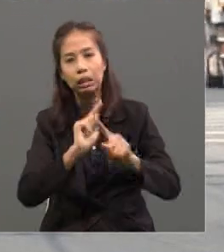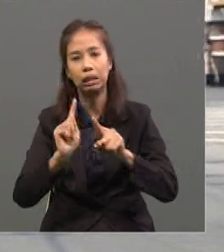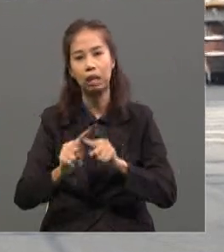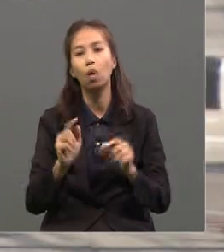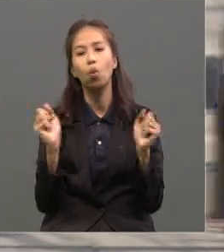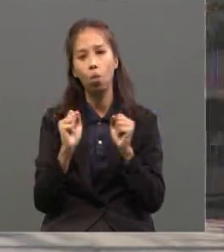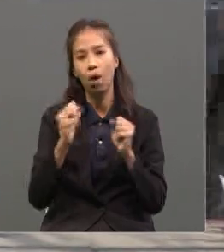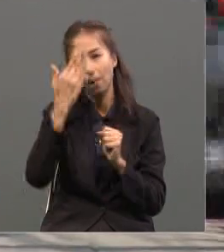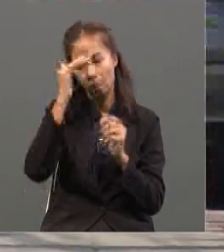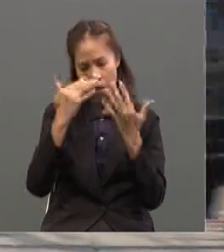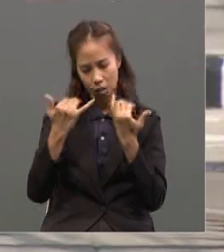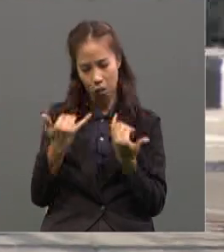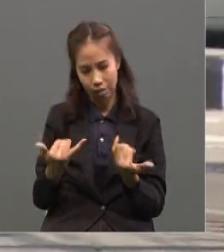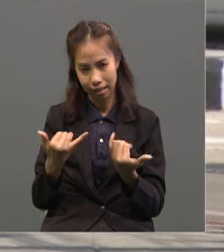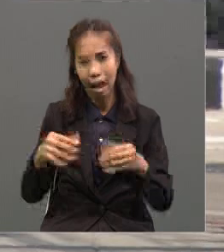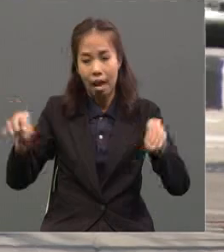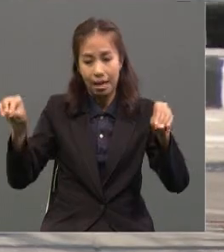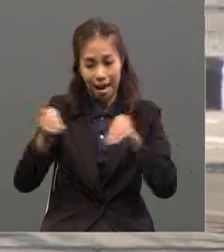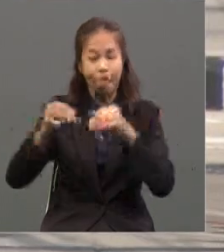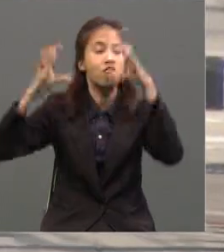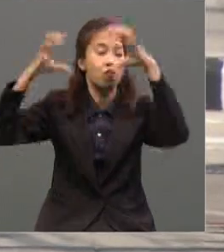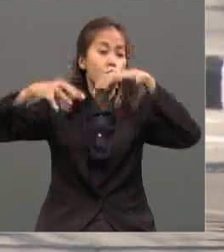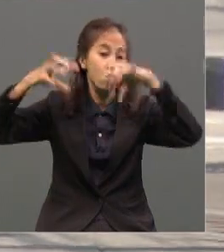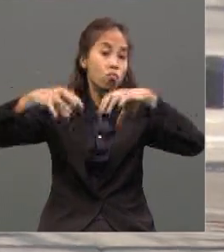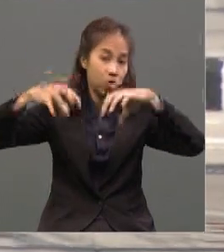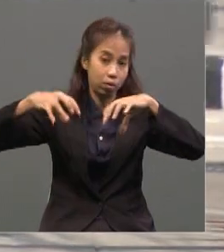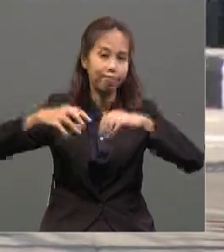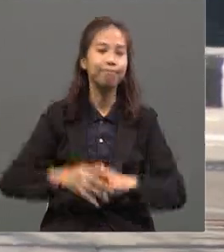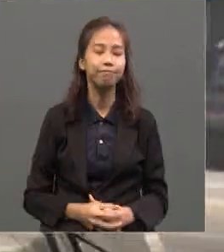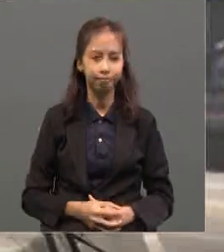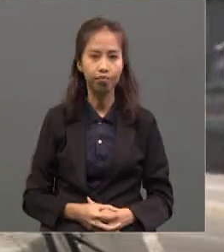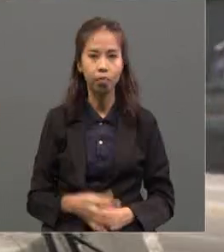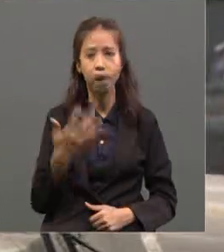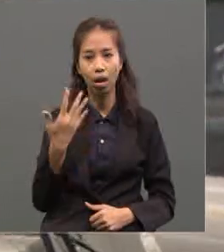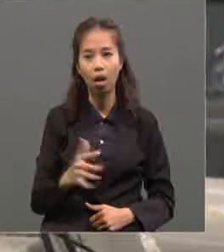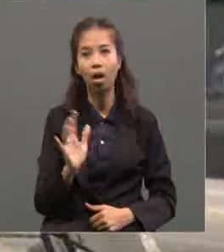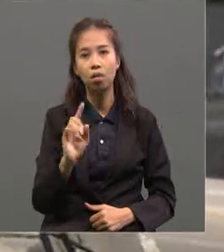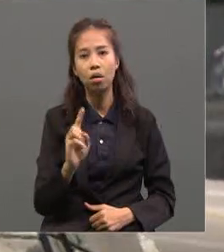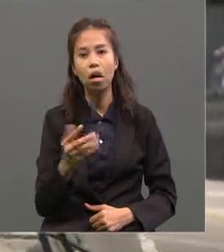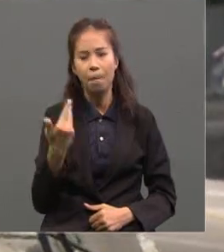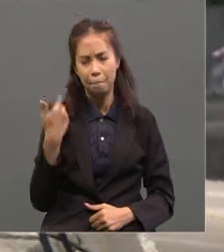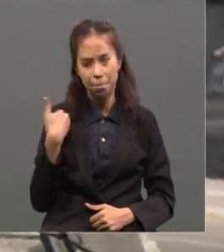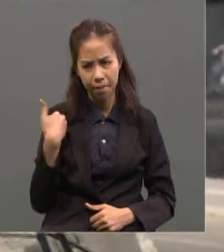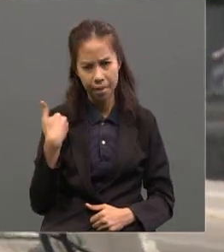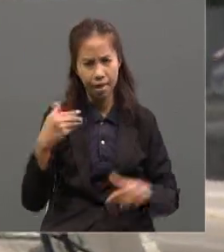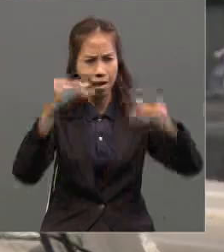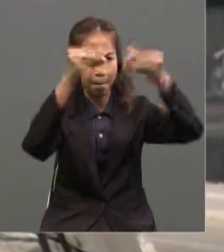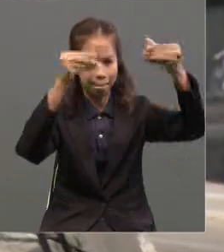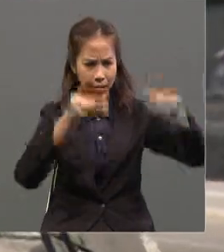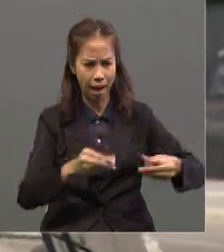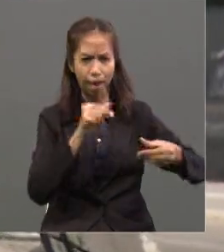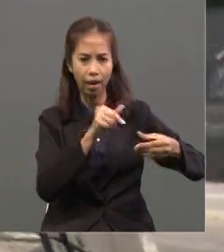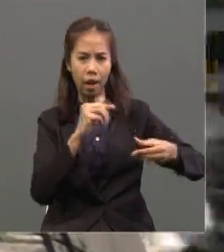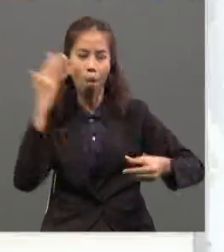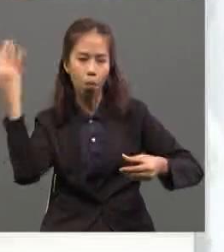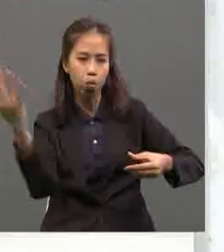วงนี้เพราะว่าก็ต้องยอมรับว่ามันจะเข้าสู่หน้าฝนแล้วนะคะนอกจากนี้ค่ะยังพบว่าป้ายหาเสียงบางป้ายถูกลมพัดจนข